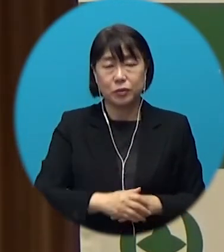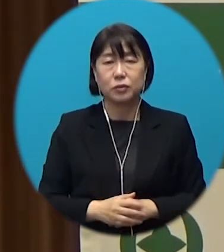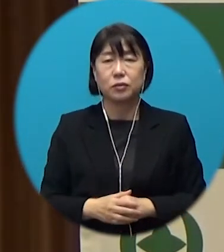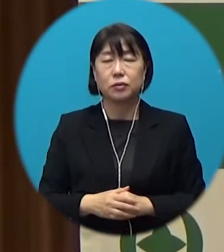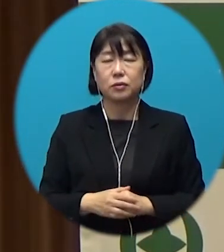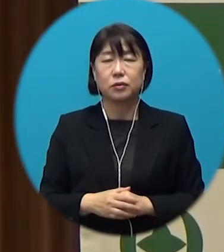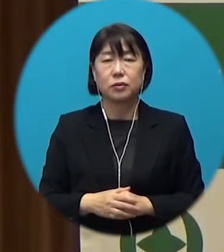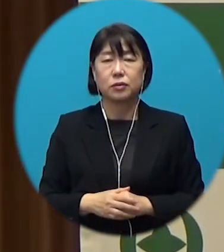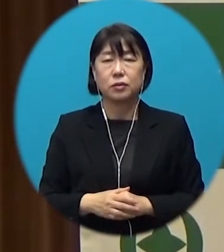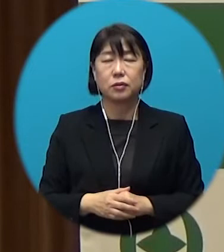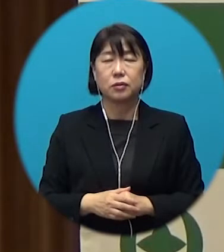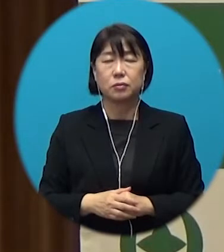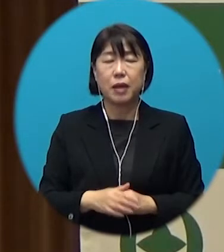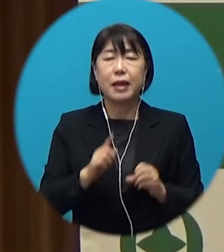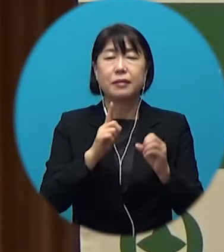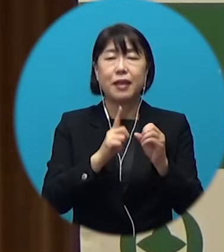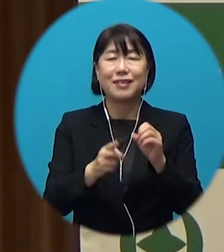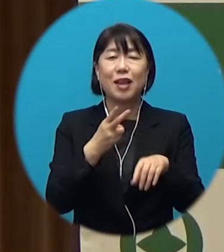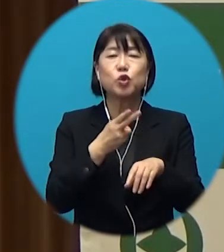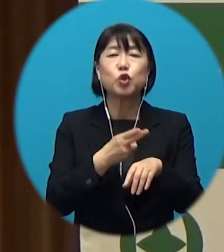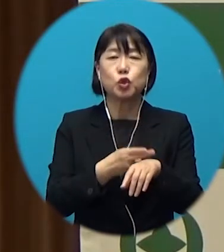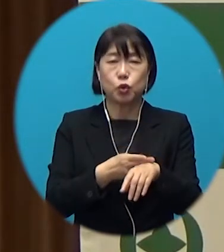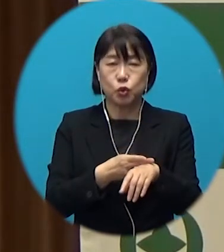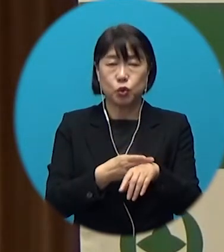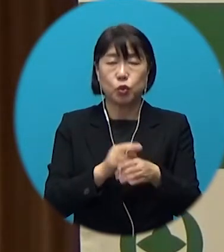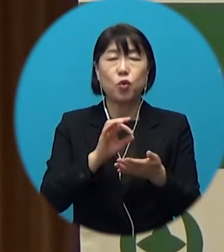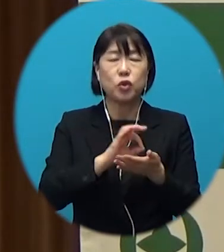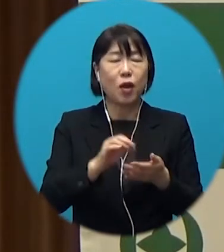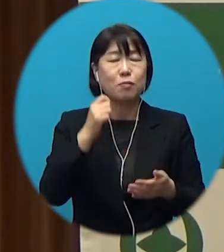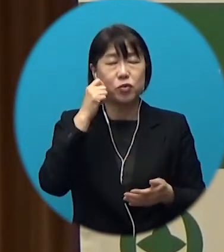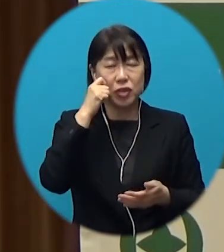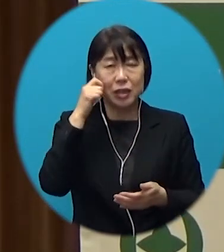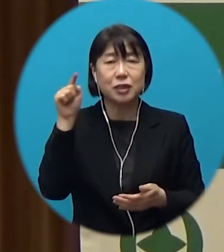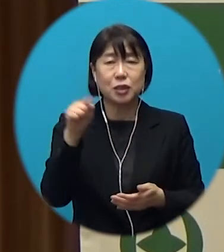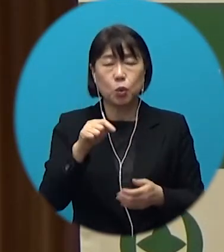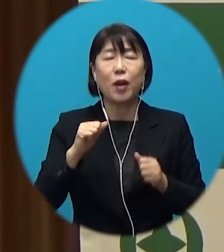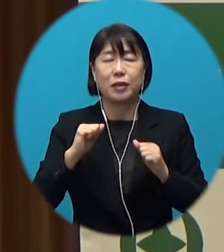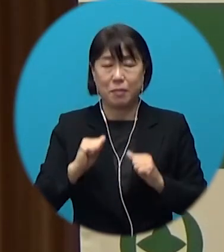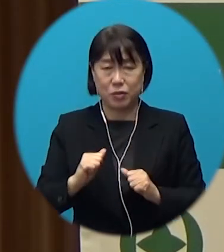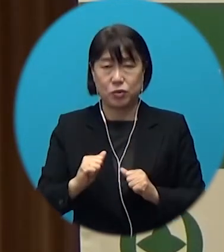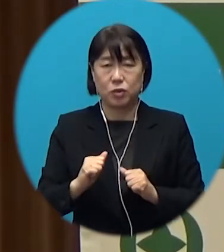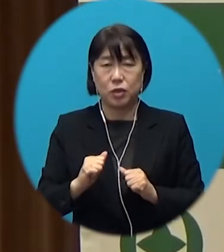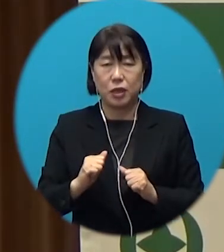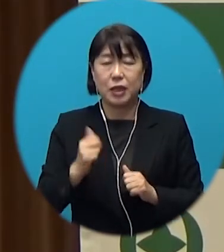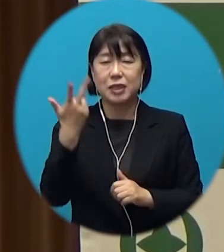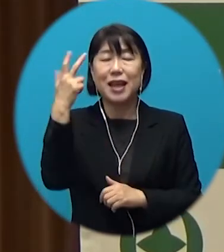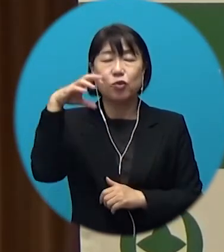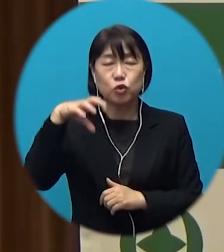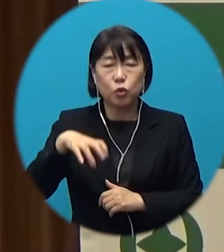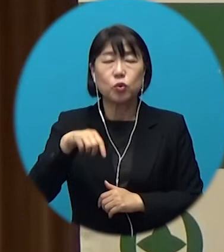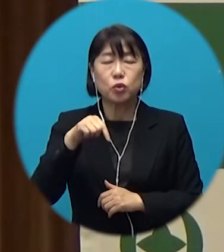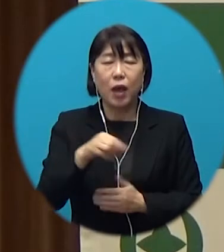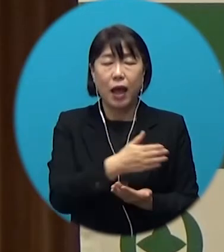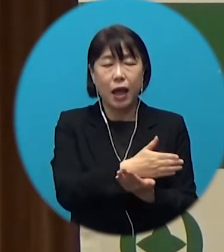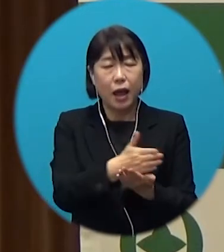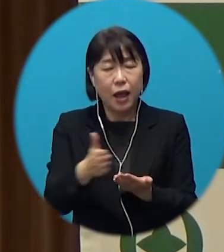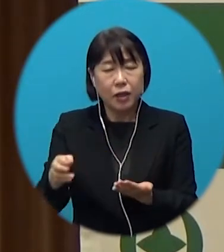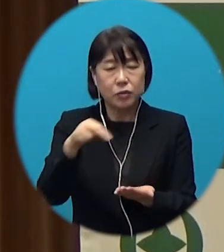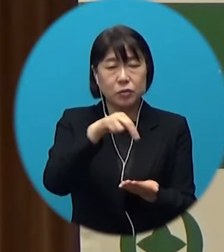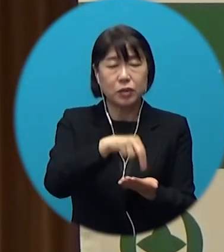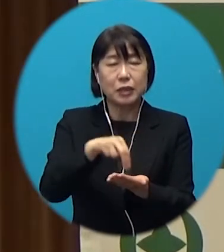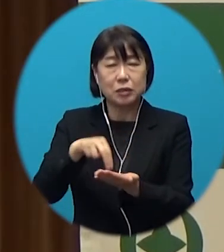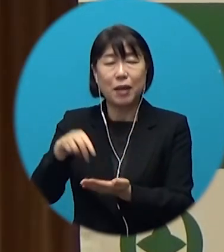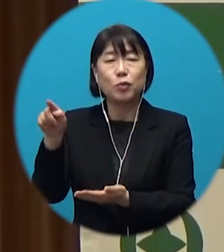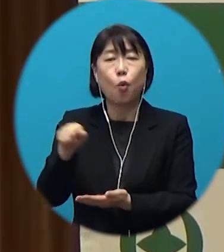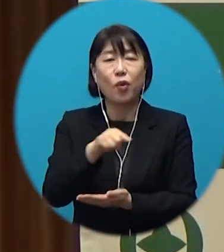どうしてもそのデジタル技術 の、 利用が難しいかなというのがいらっしゃいます。で市役所っていうのは、あらゆる立場の人、放